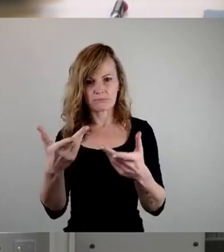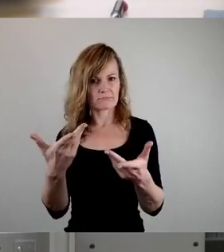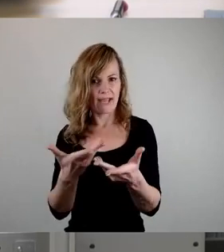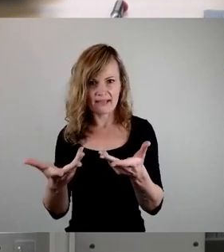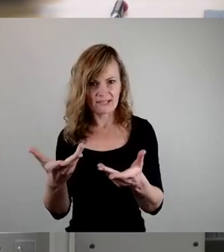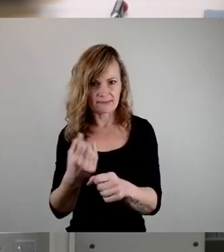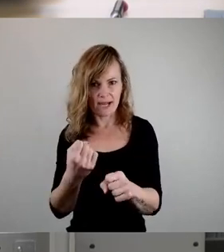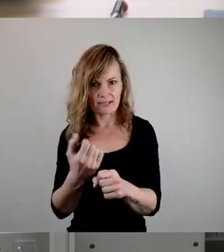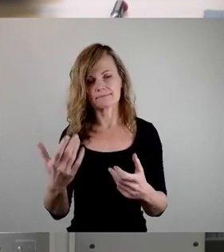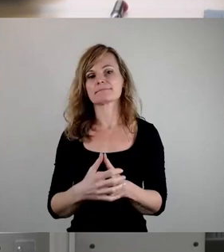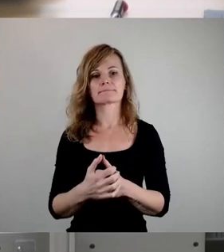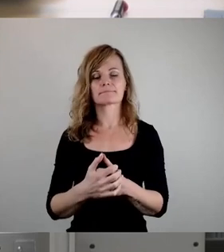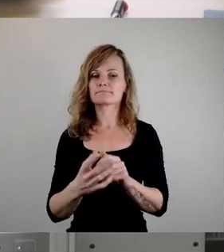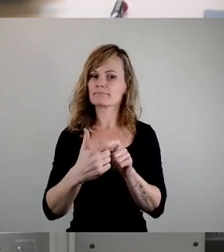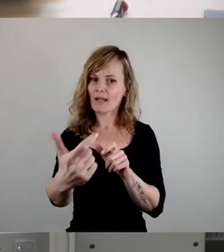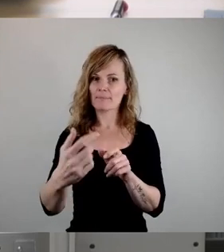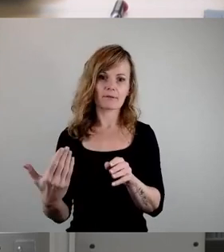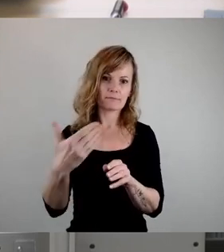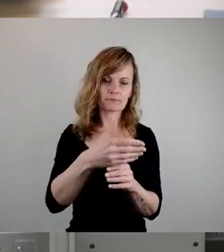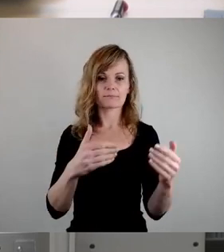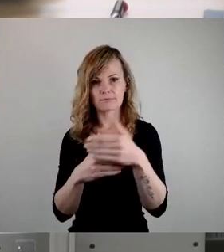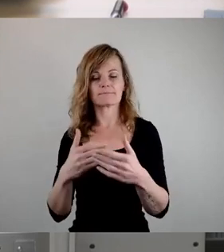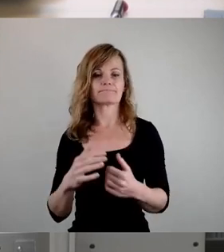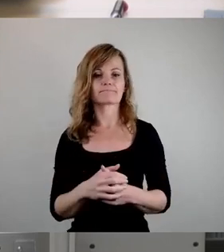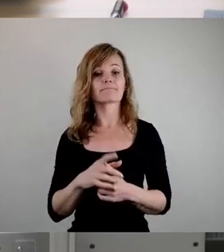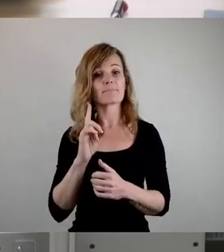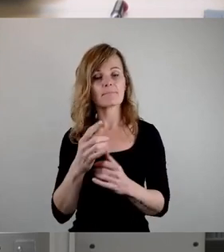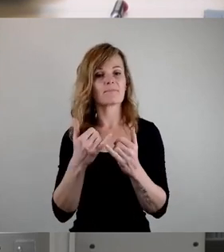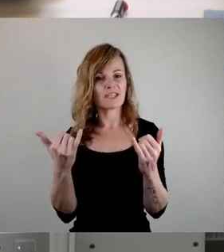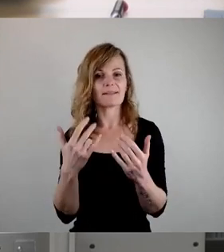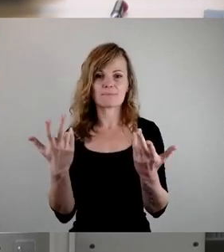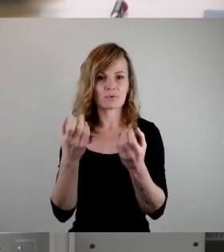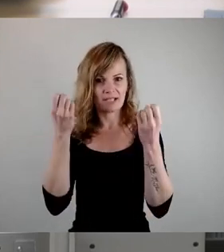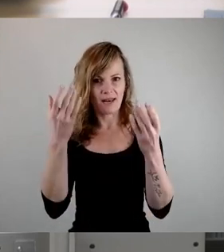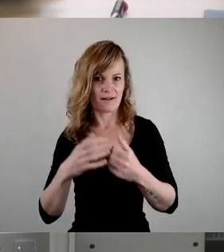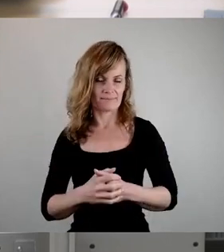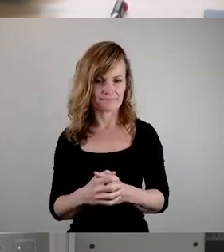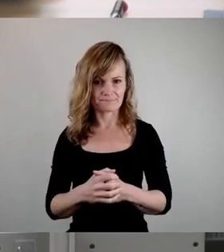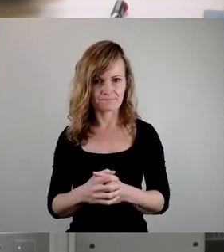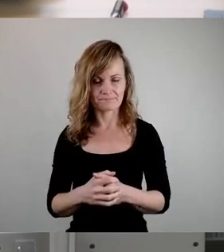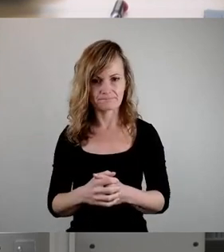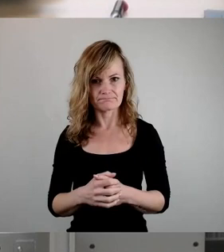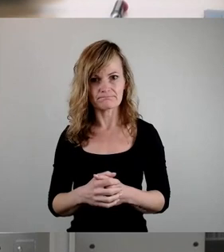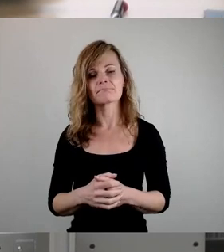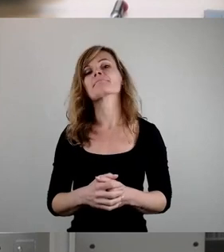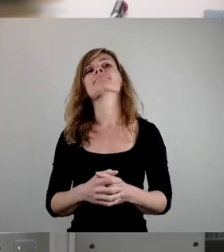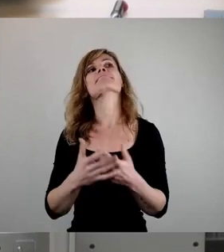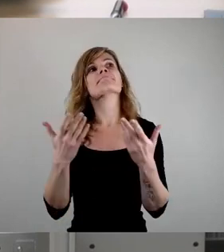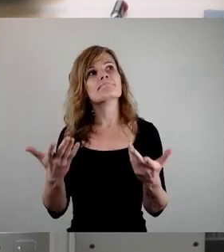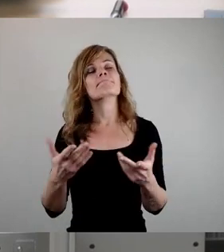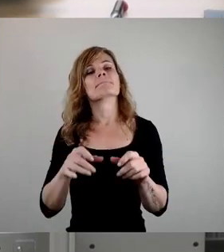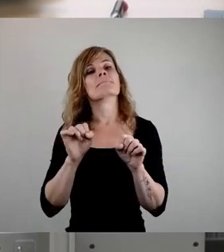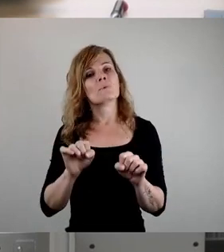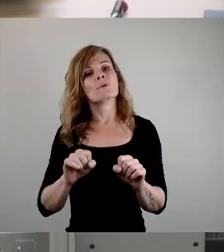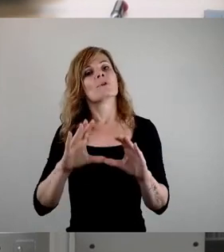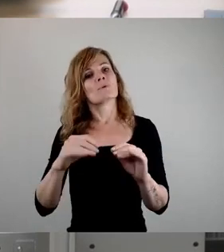mehrfach eindeutig gehört. Was wir noch nicht ganz so genau wissen, sind die möglichen Nutzungszahlen. Was wir nicht ganz genau